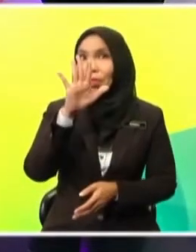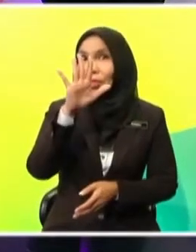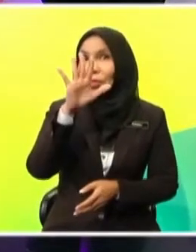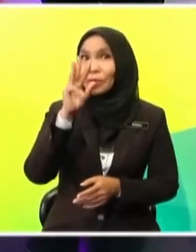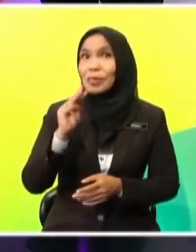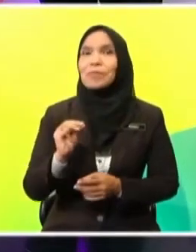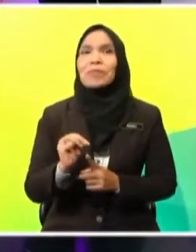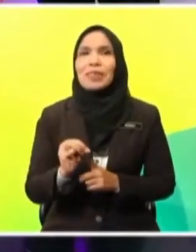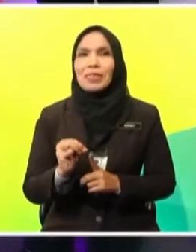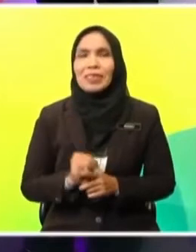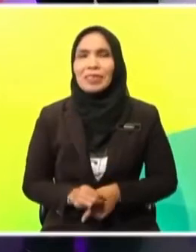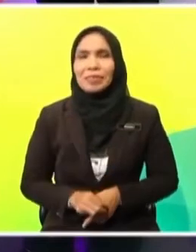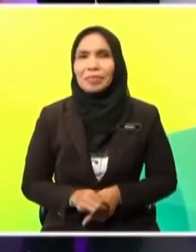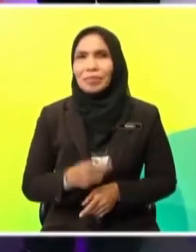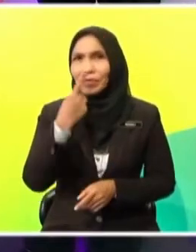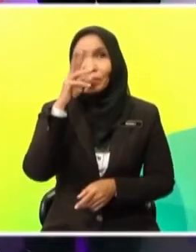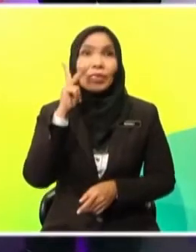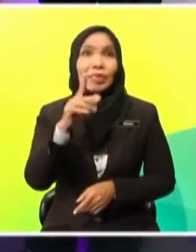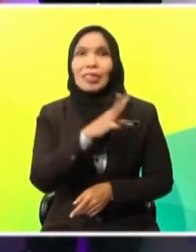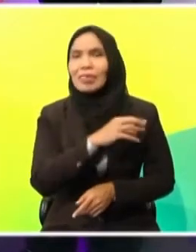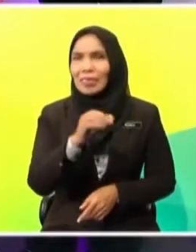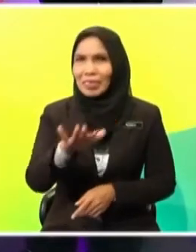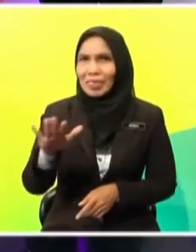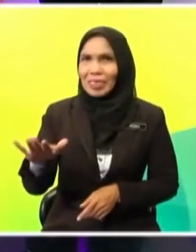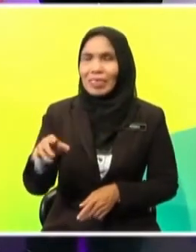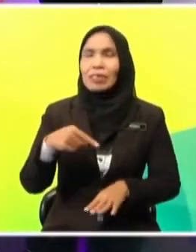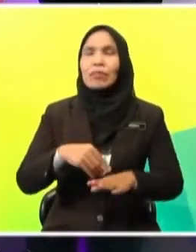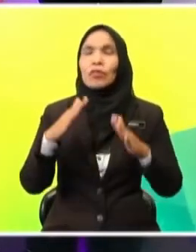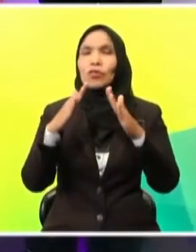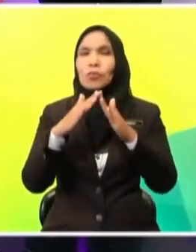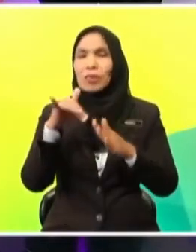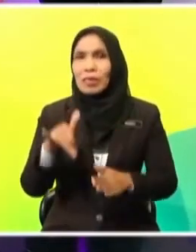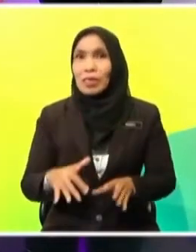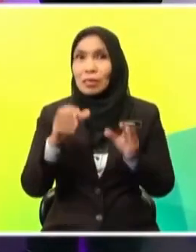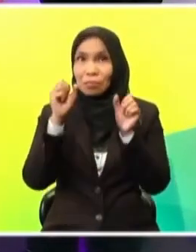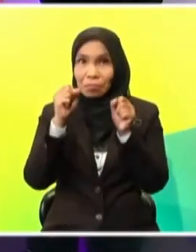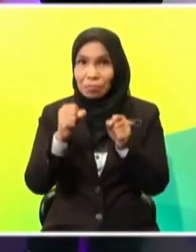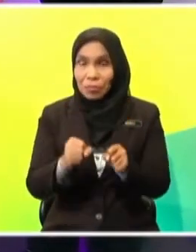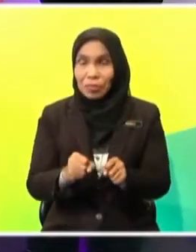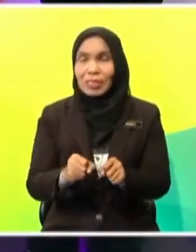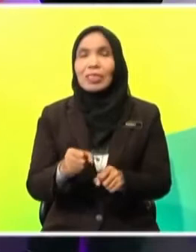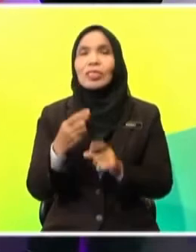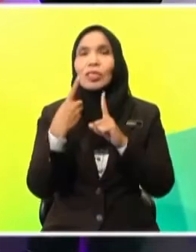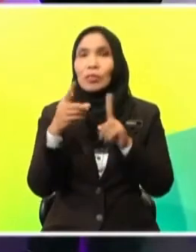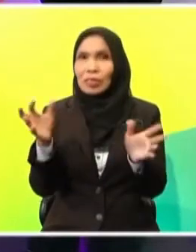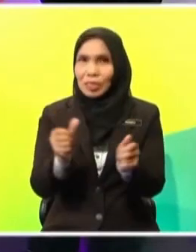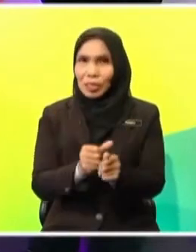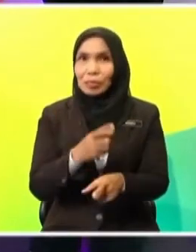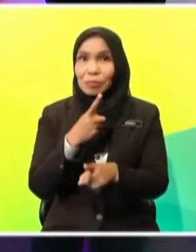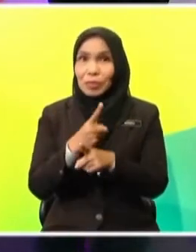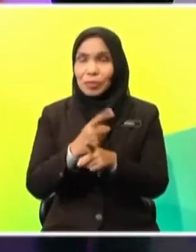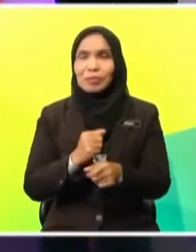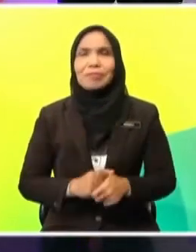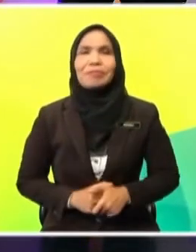yo yo dan anak-anakmu itu rumah yang berjaya juga menjawab dimemarkan untuk anak-anak murid di rumah jadi kayu